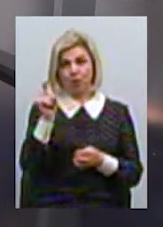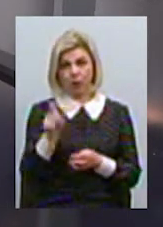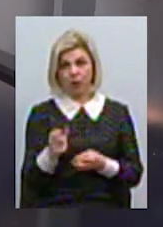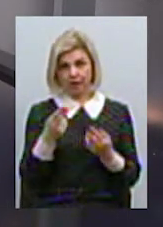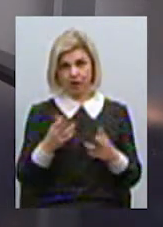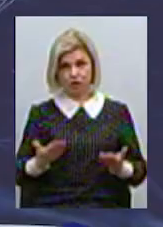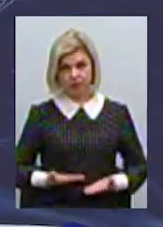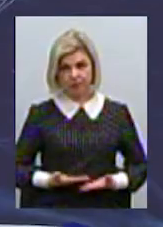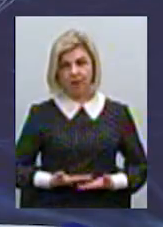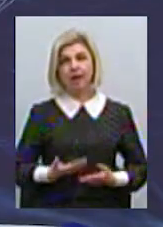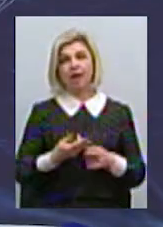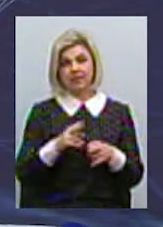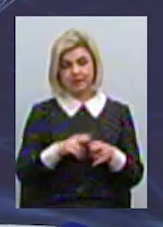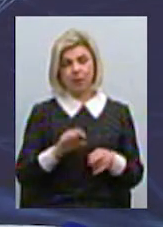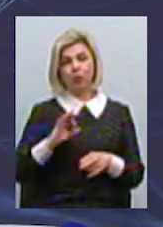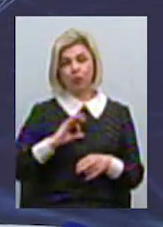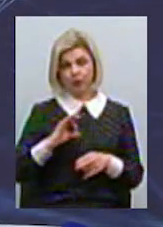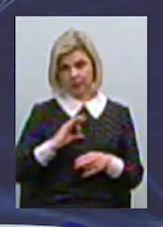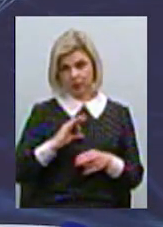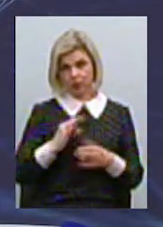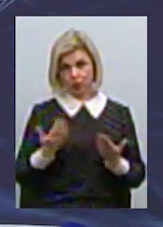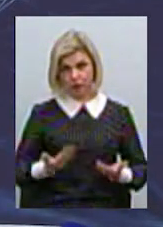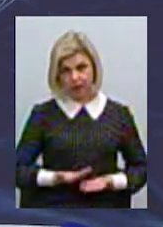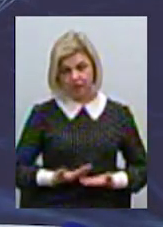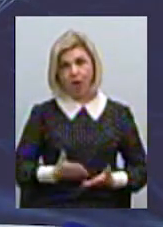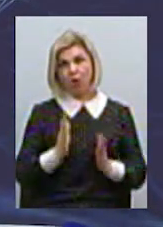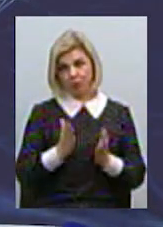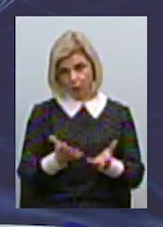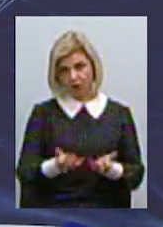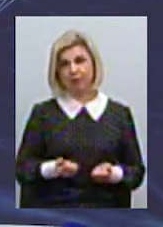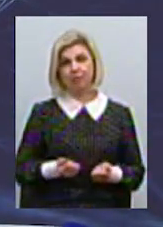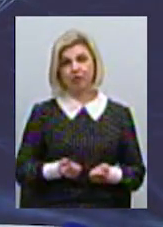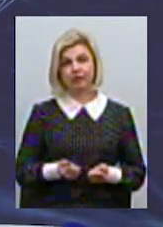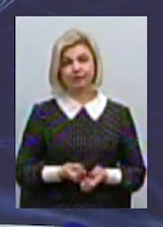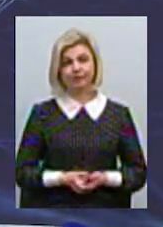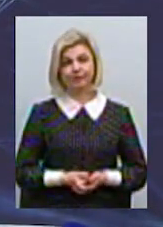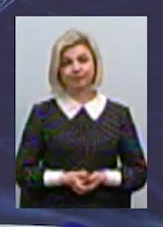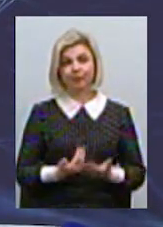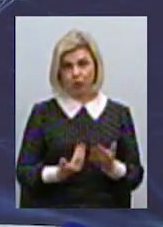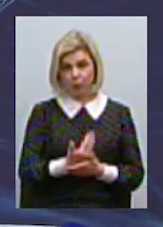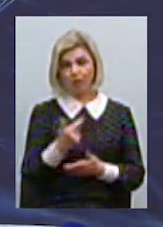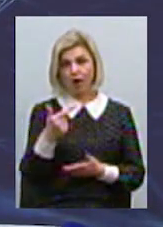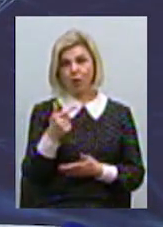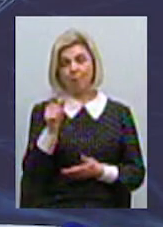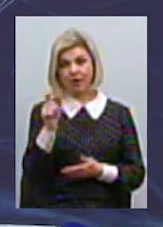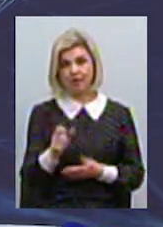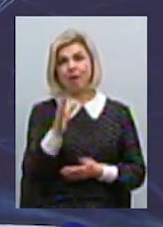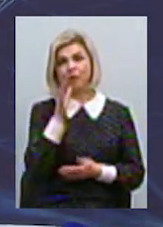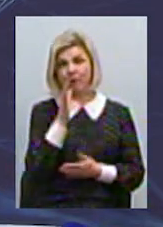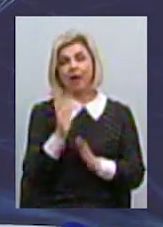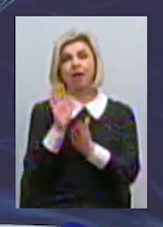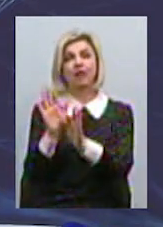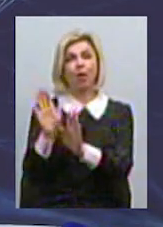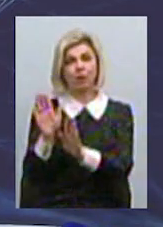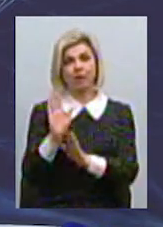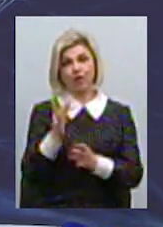життя, це так, для юридичного життя, буде отримувати новий громадянин під час перебування в пологовому